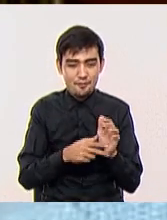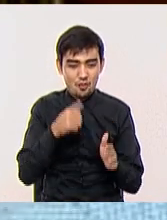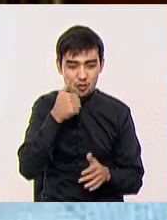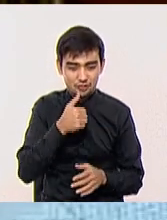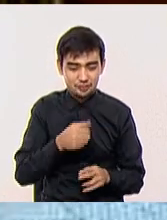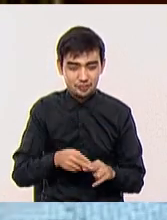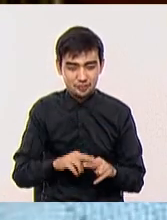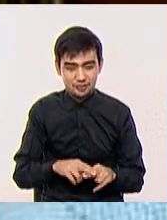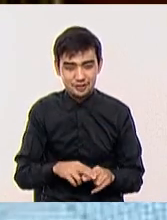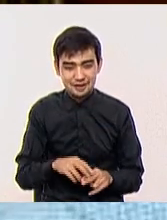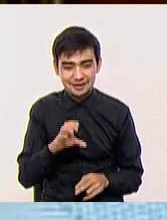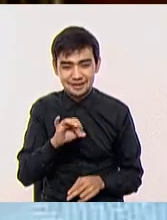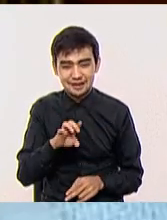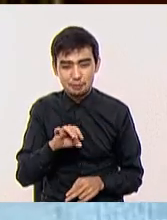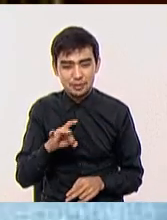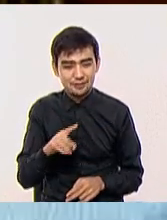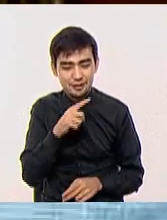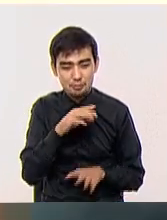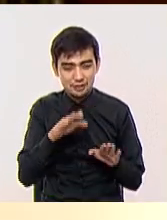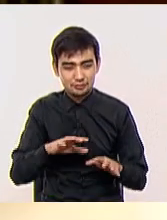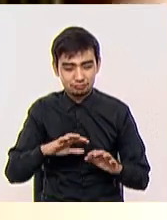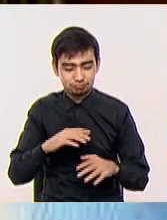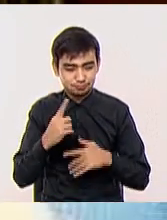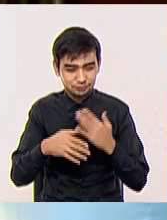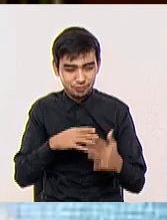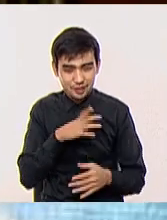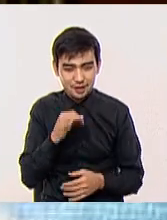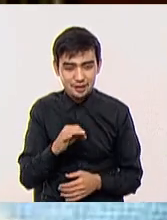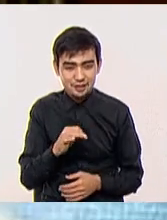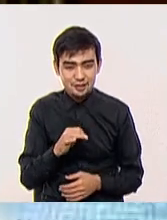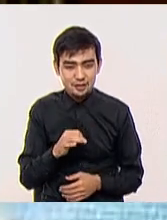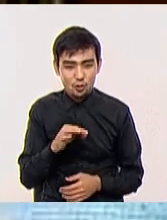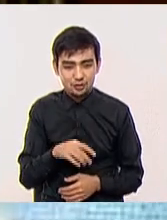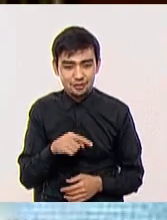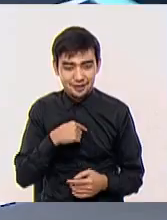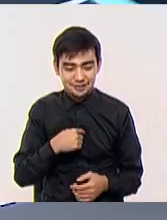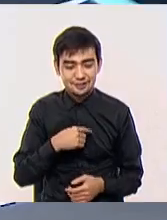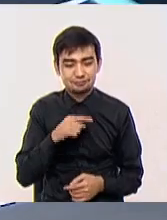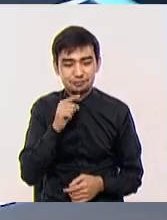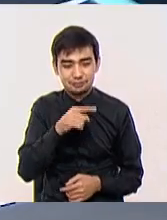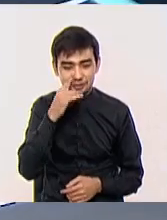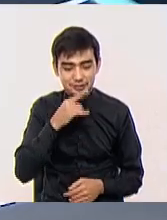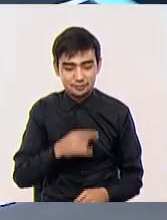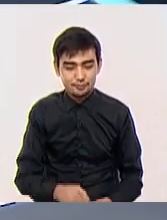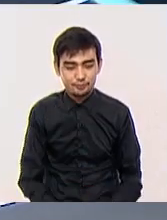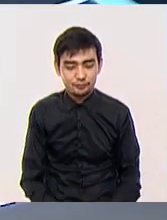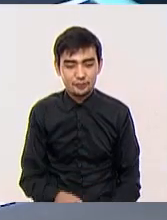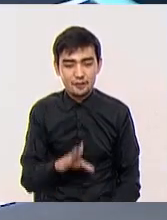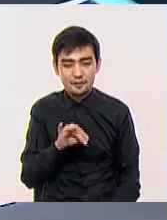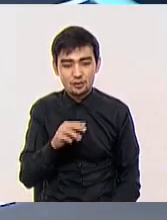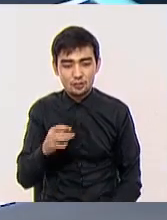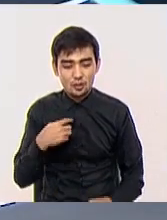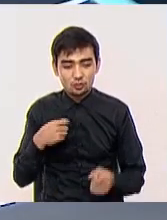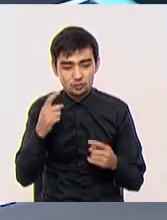который на территории Сибири произошел, от нас к вам туда, в Казахстан. Виктор Иванович, я хотела